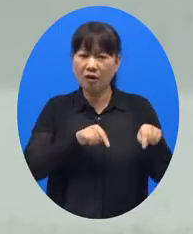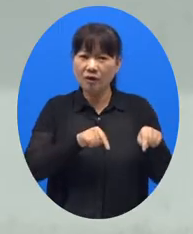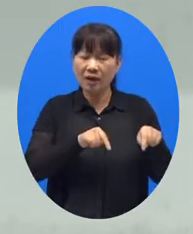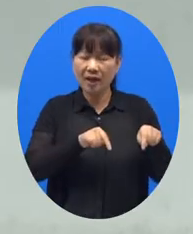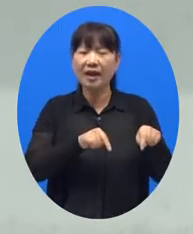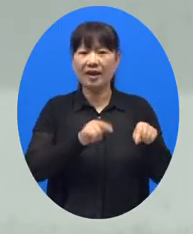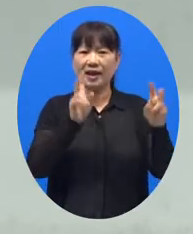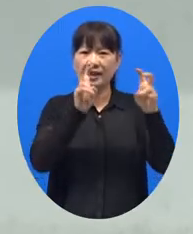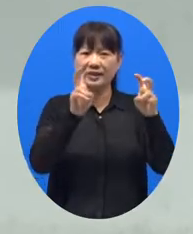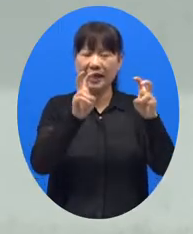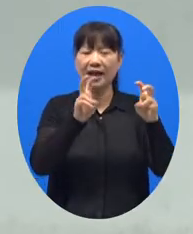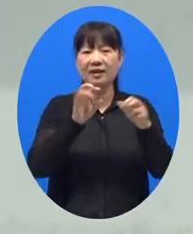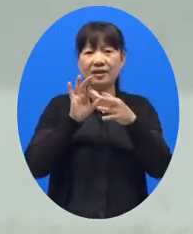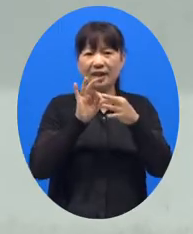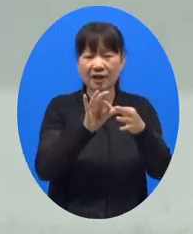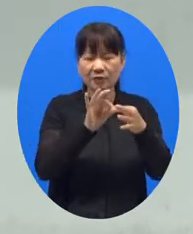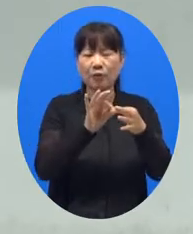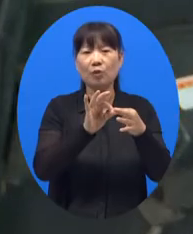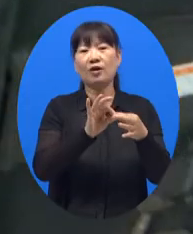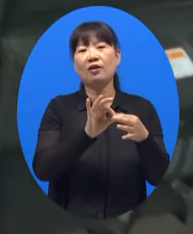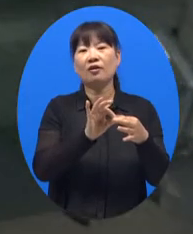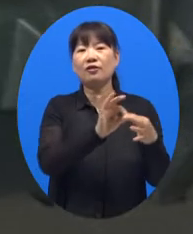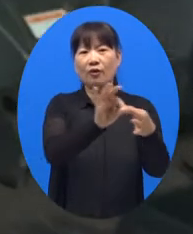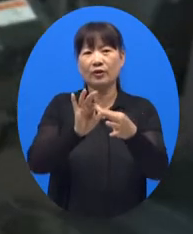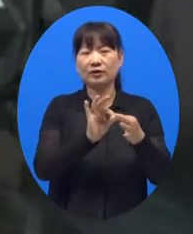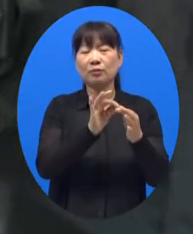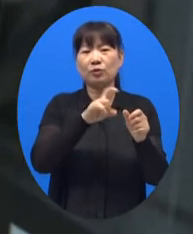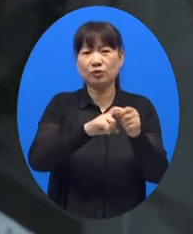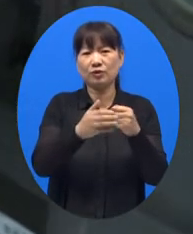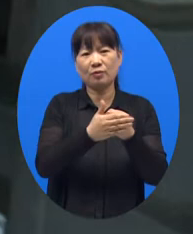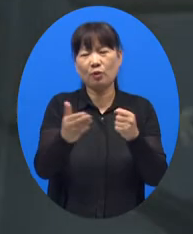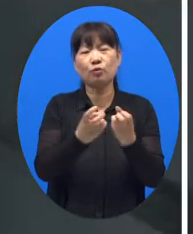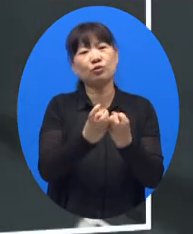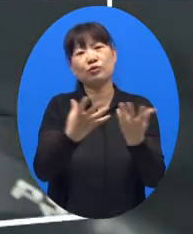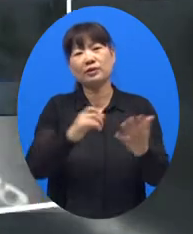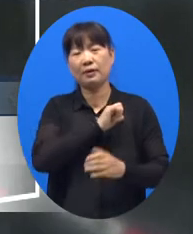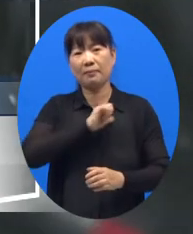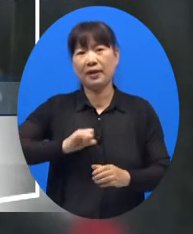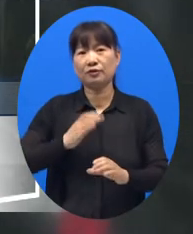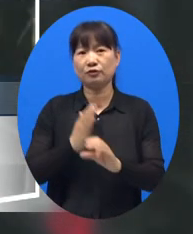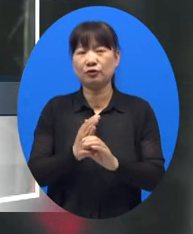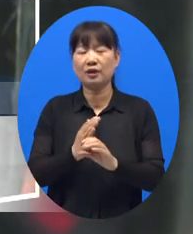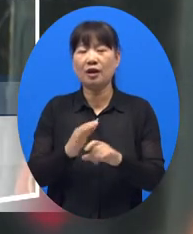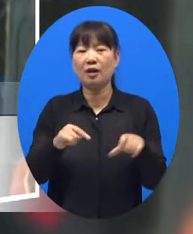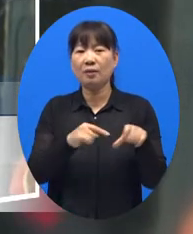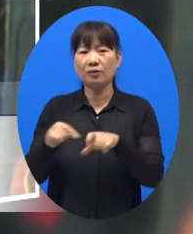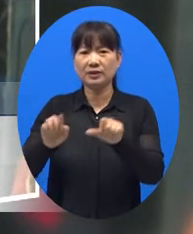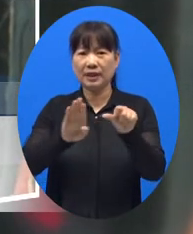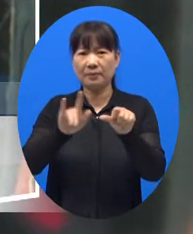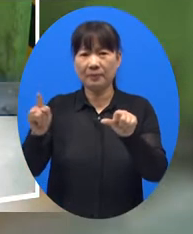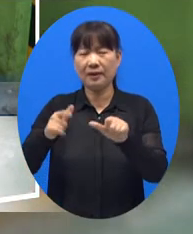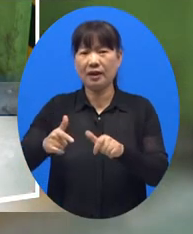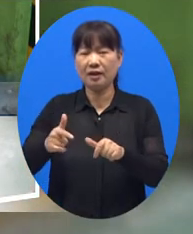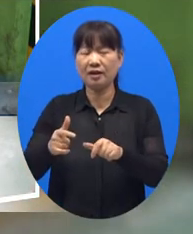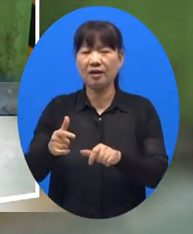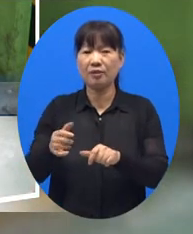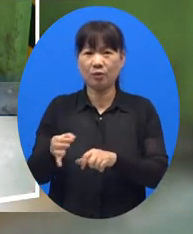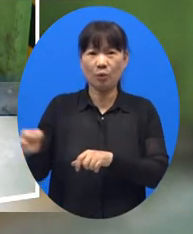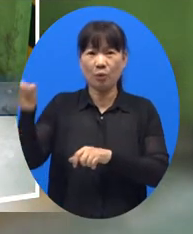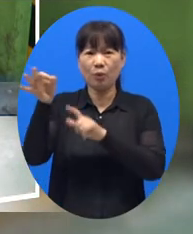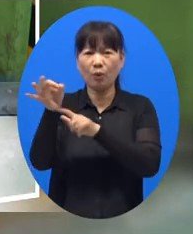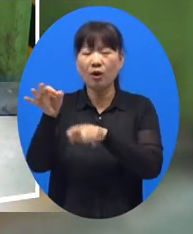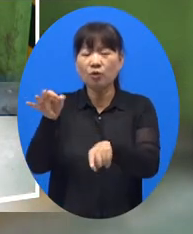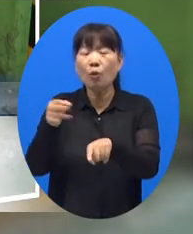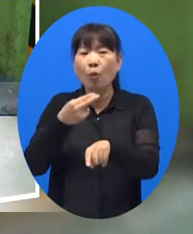위해 울며 겨자 먹기식으로 버티고 있는 겁니다. 평균 한 5배 정도 상승했다고 봐요. 그나마 그것도